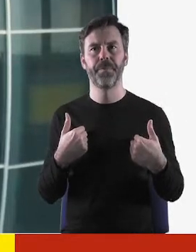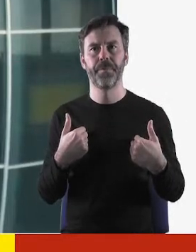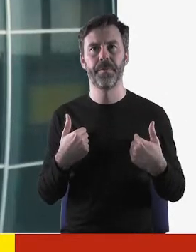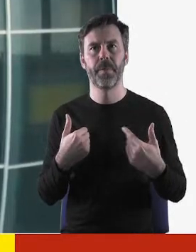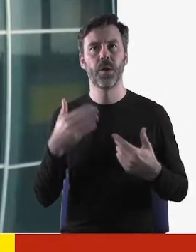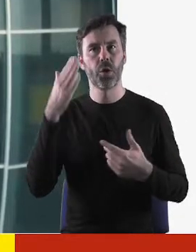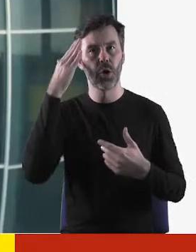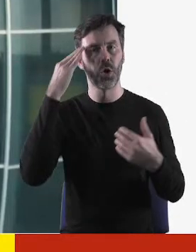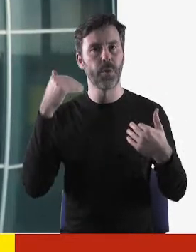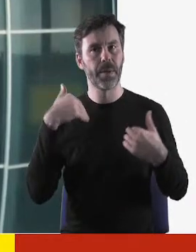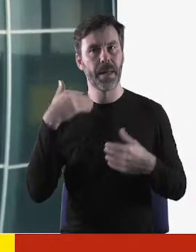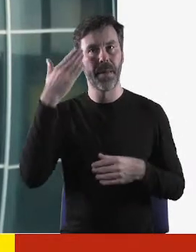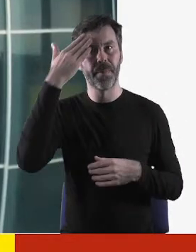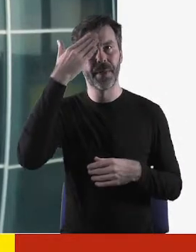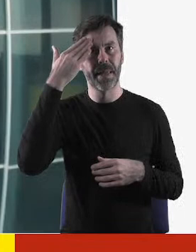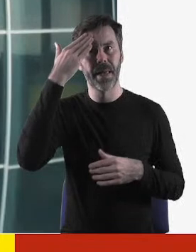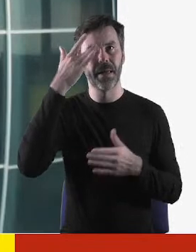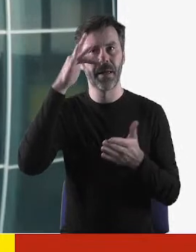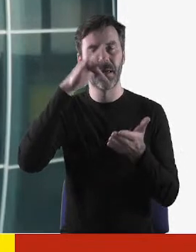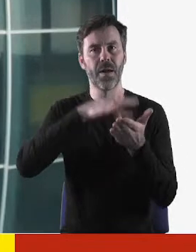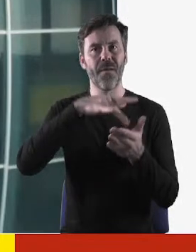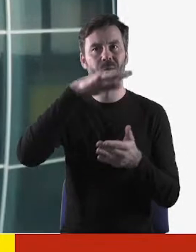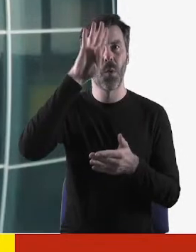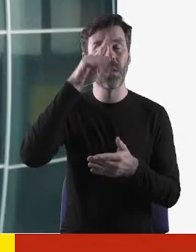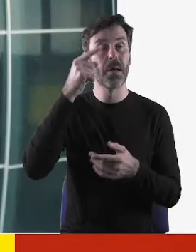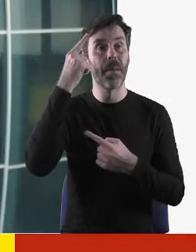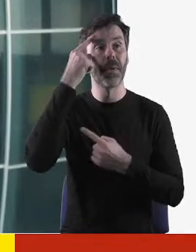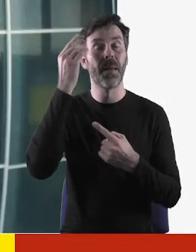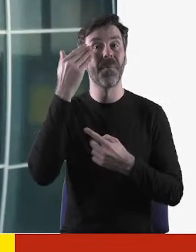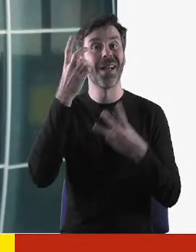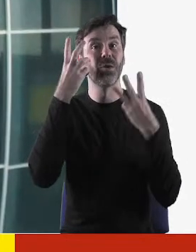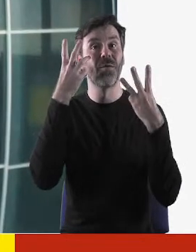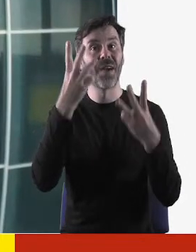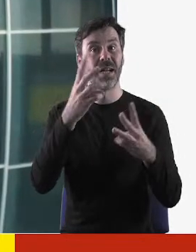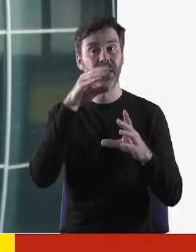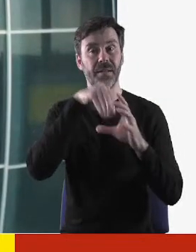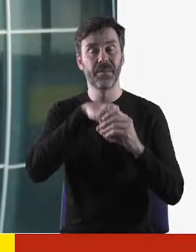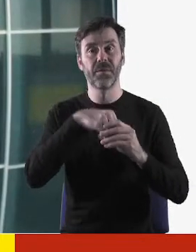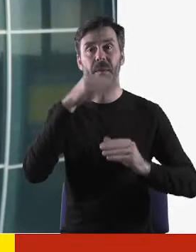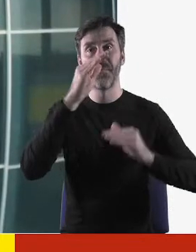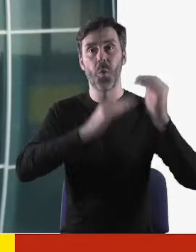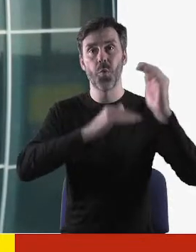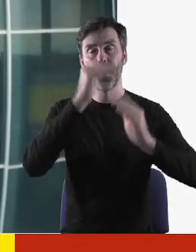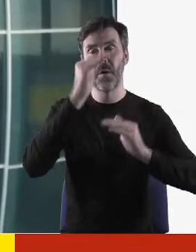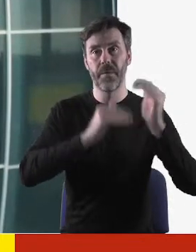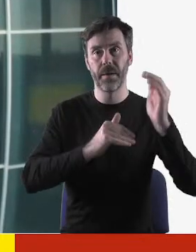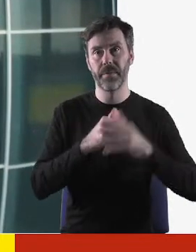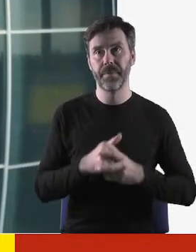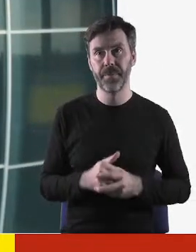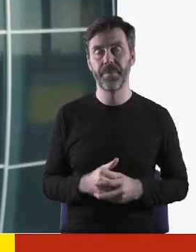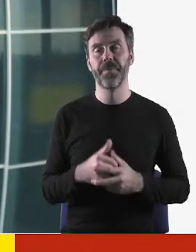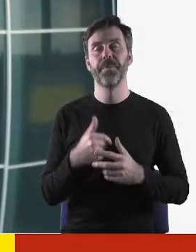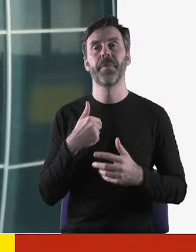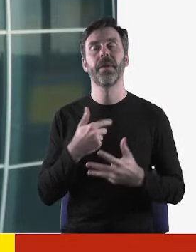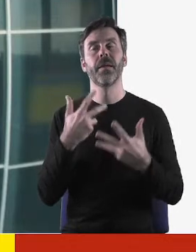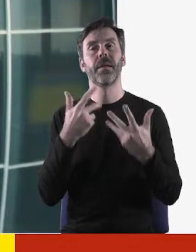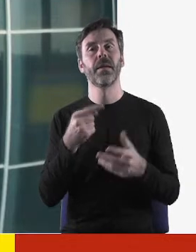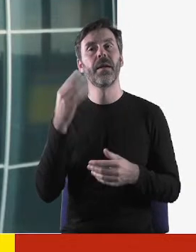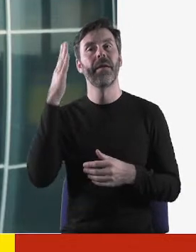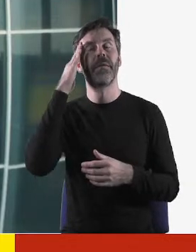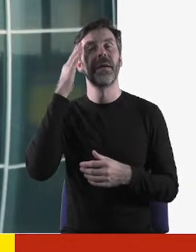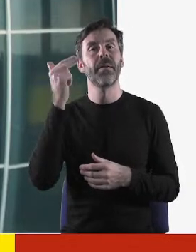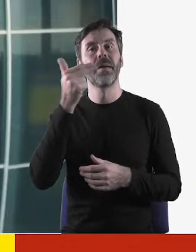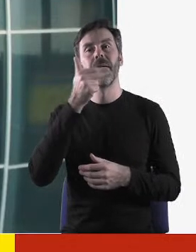psychiatryczny w Łodzi, to uważam ją za absolutnie kluczową. Zgadzam się absolutnie z tym, że czy jestem zwiedziem takim, że temat psychiatrii,